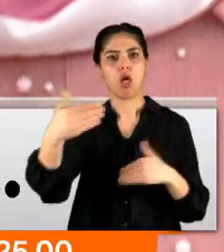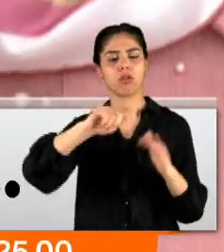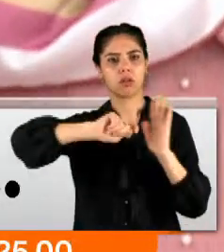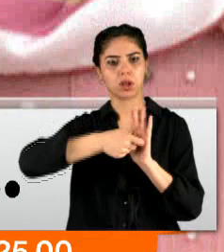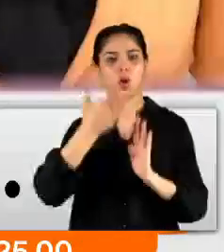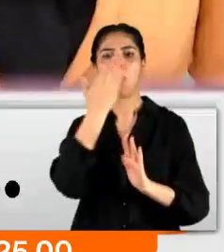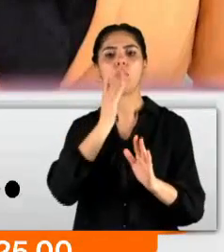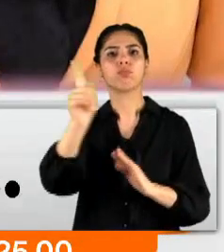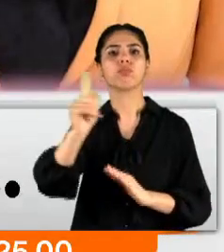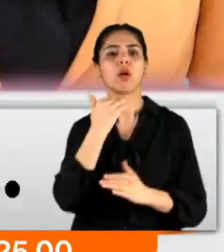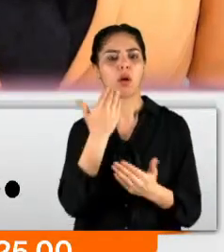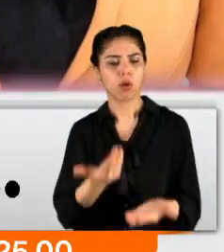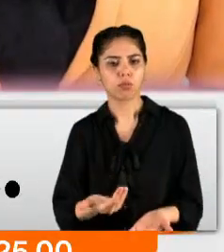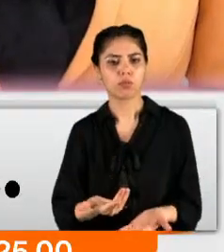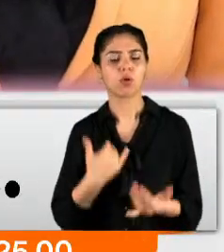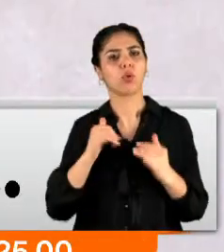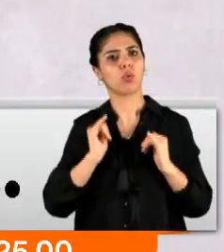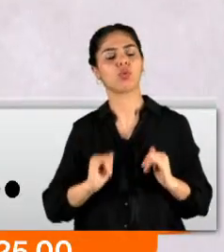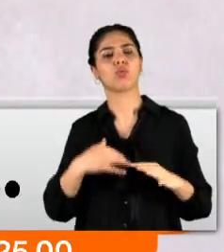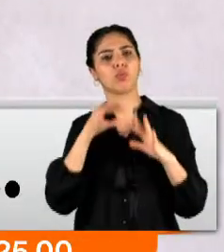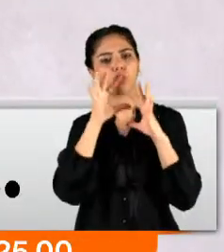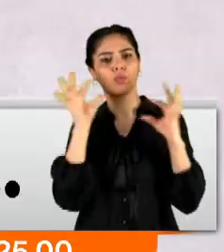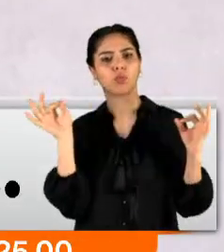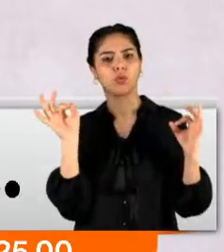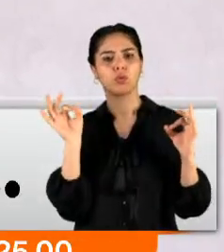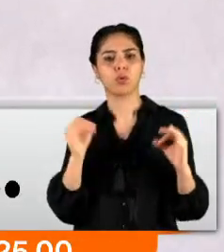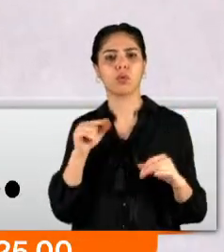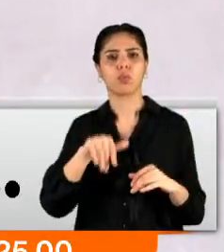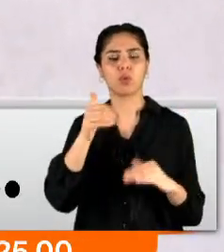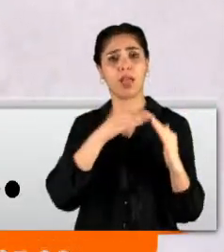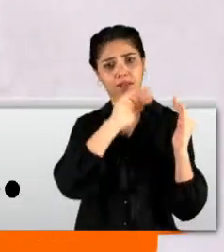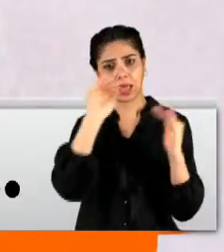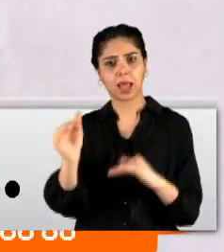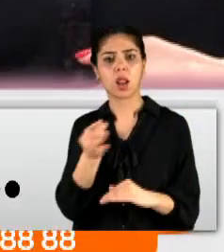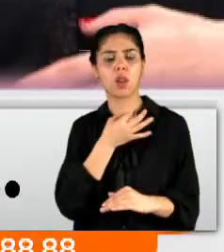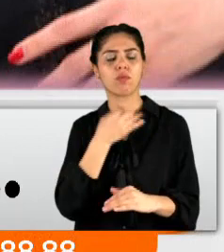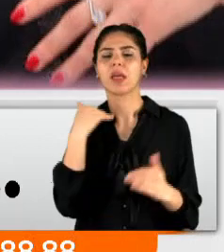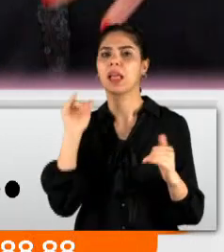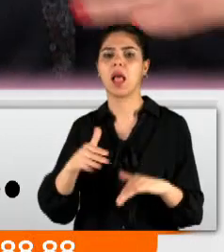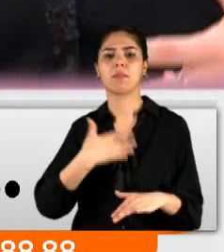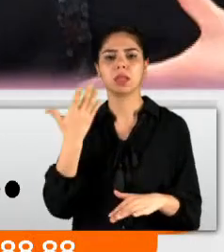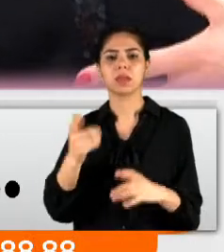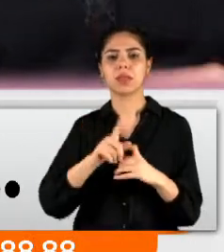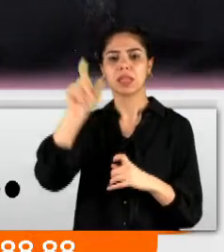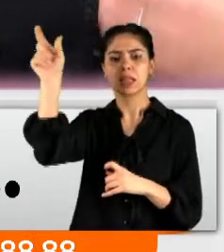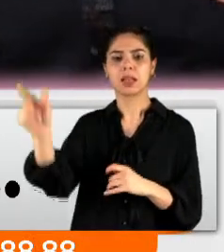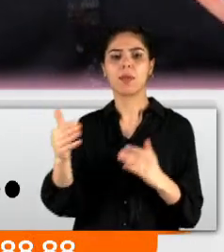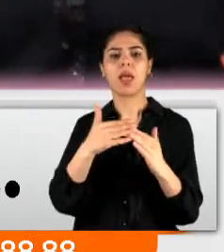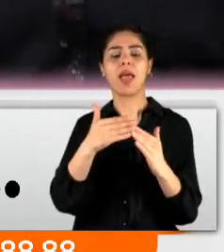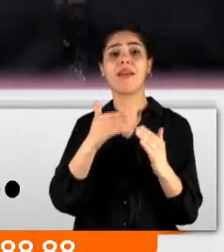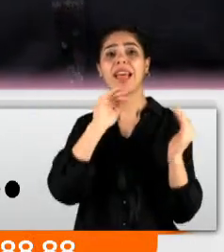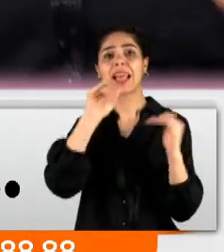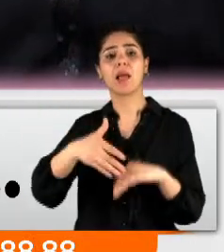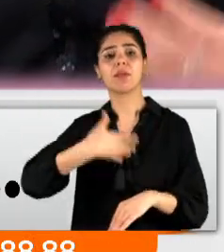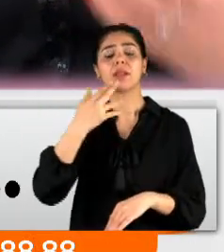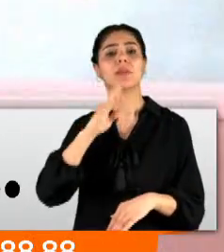okula göndermiyorsun. Ailede huzurluyum, mutluyum. Bugün evimize geleceksin. Gelmek istemiyorum. Lütfen Emine. Hayır. Anne Sebahat Yılmaz eve dönmek istemeyen